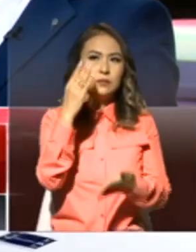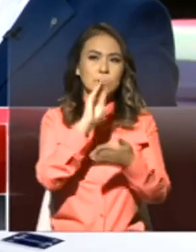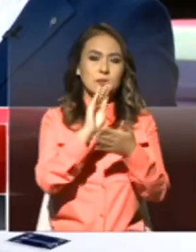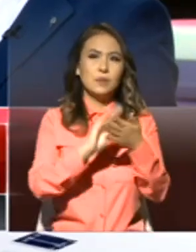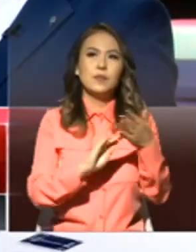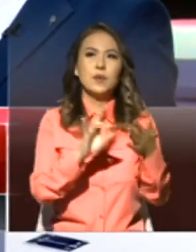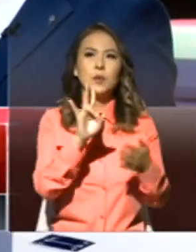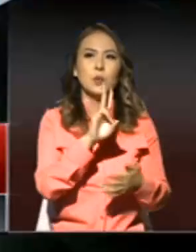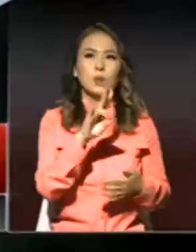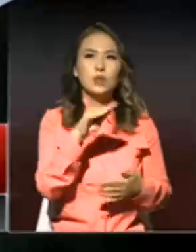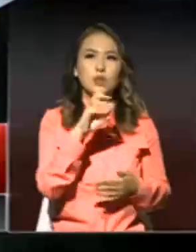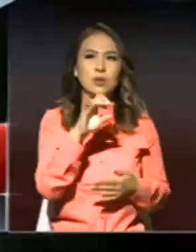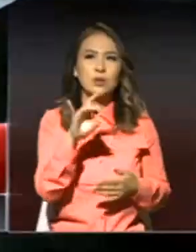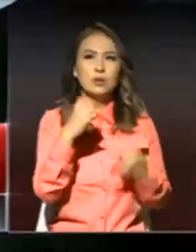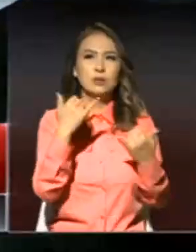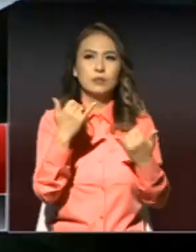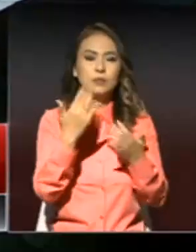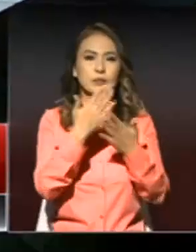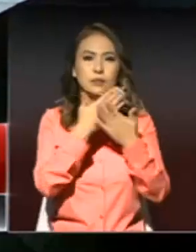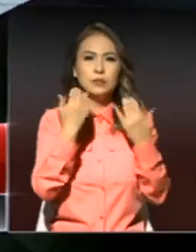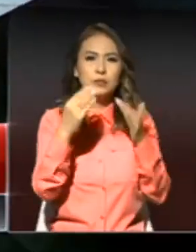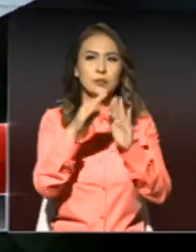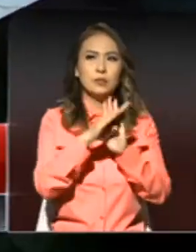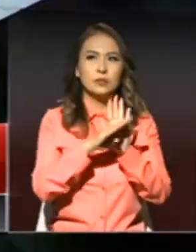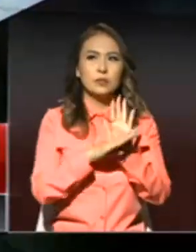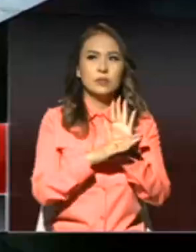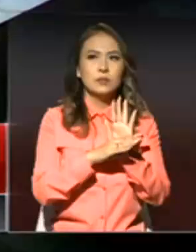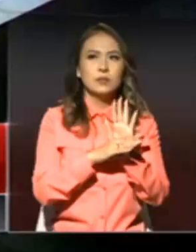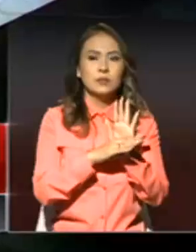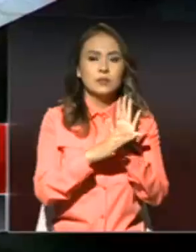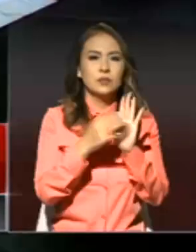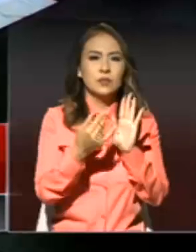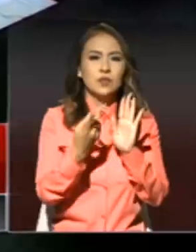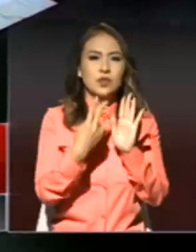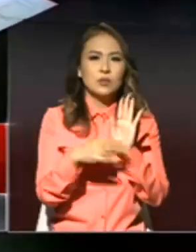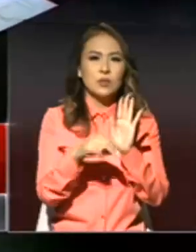Нұрлы жер деген бағдарлама бүгінгі таңда жоқ. Себебі қазіргі таңда